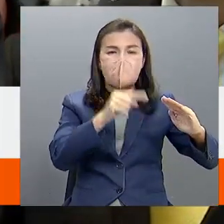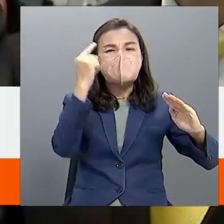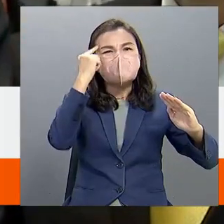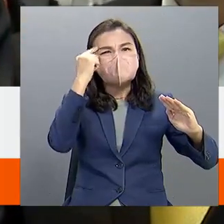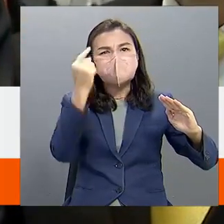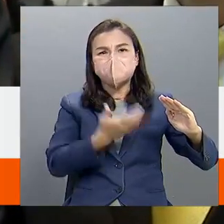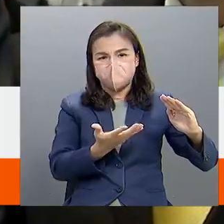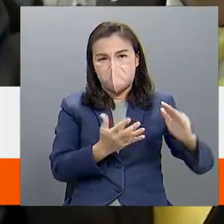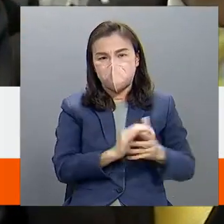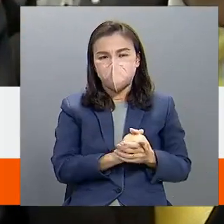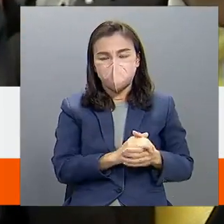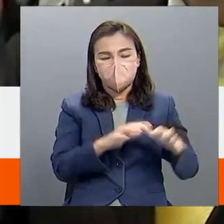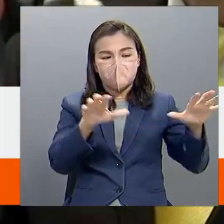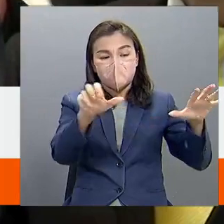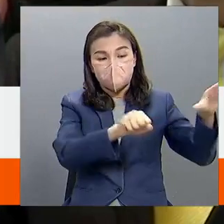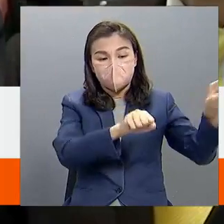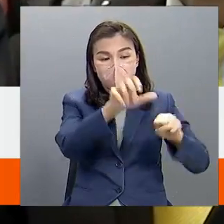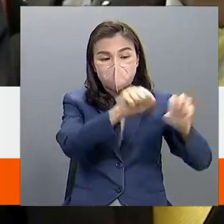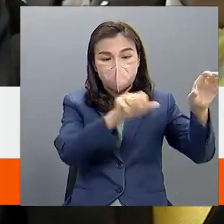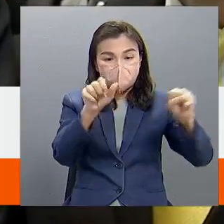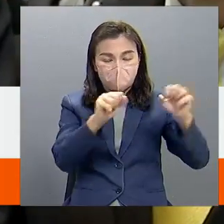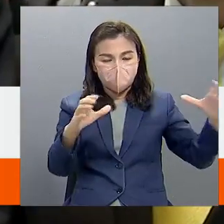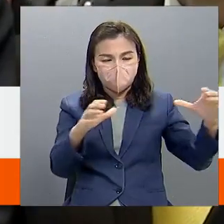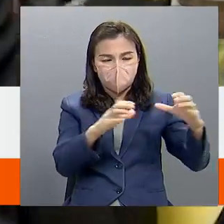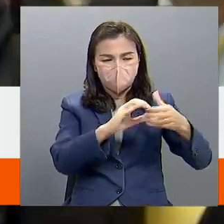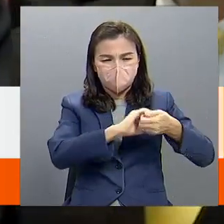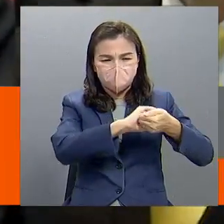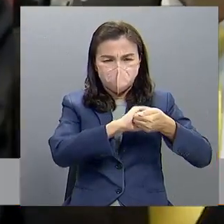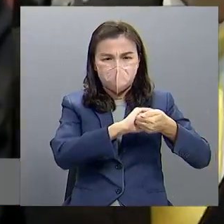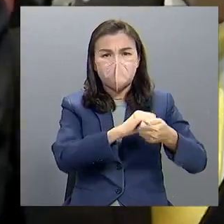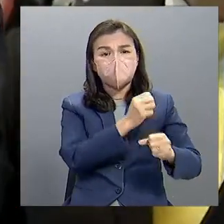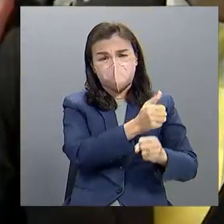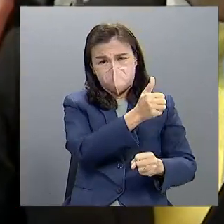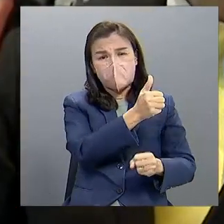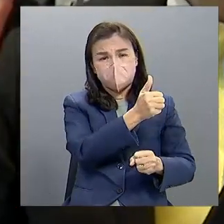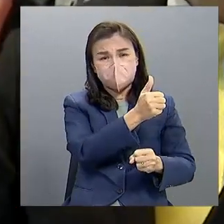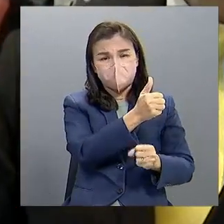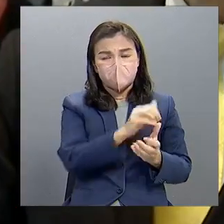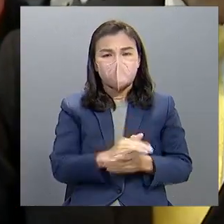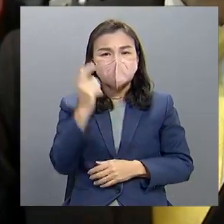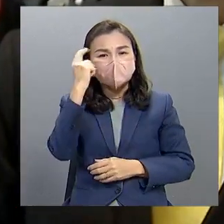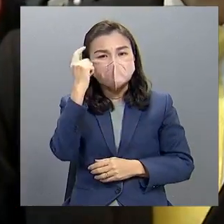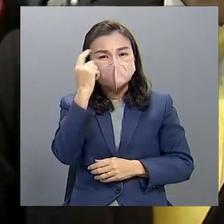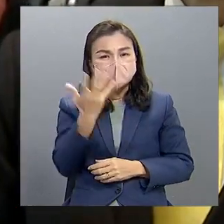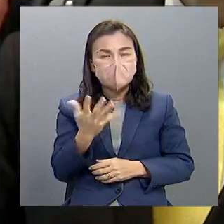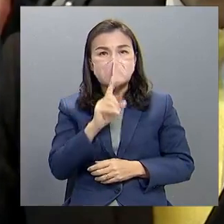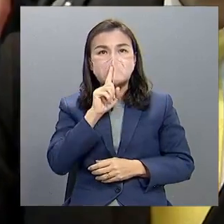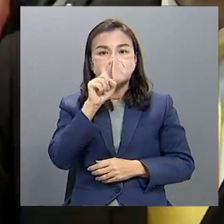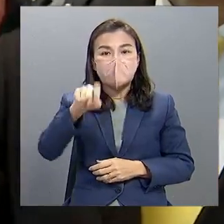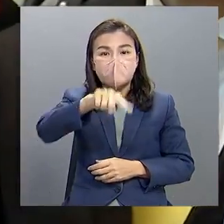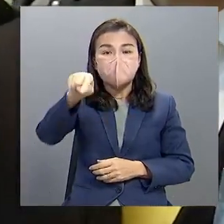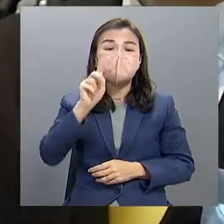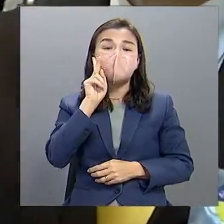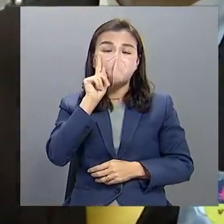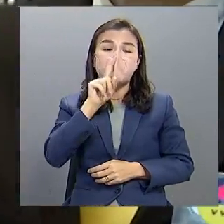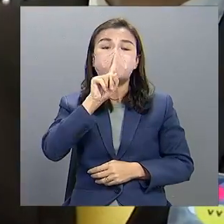านความสัมพันธ์พรรคเล็กทั้งหมดอยู่แล้วนะครับในส่วนนี้ผมถามพี่น้องสื่อมวลชนทุกคนว่าบารมีท